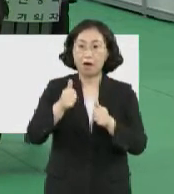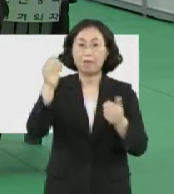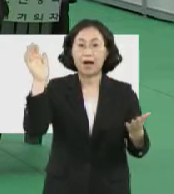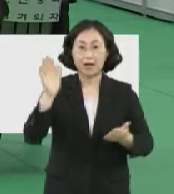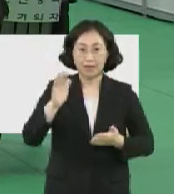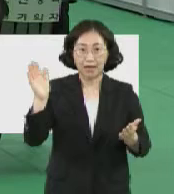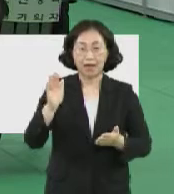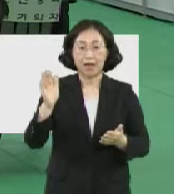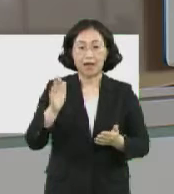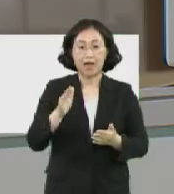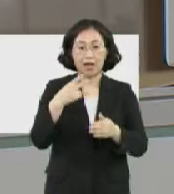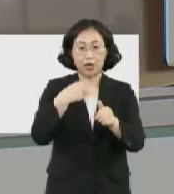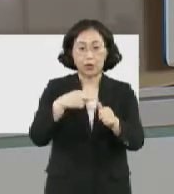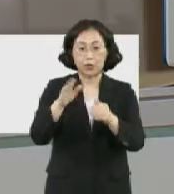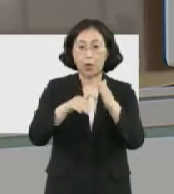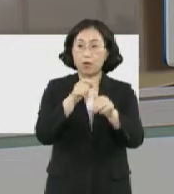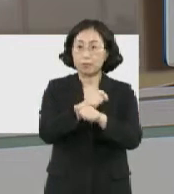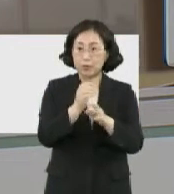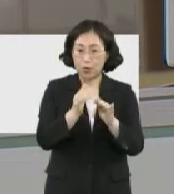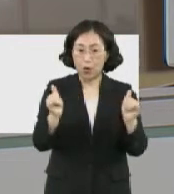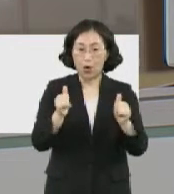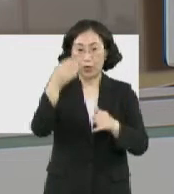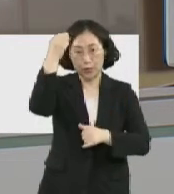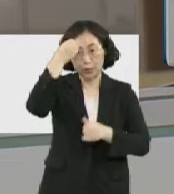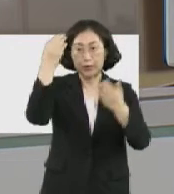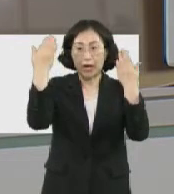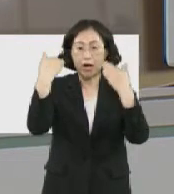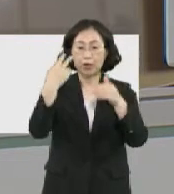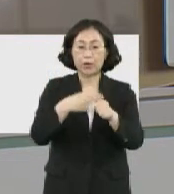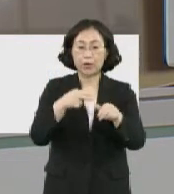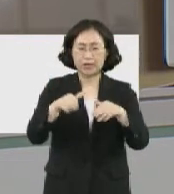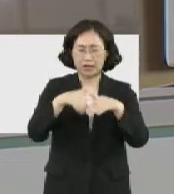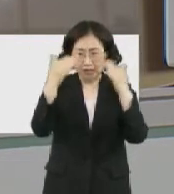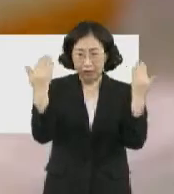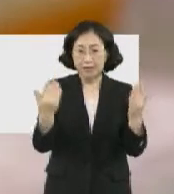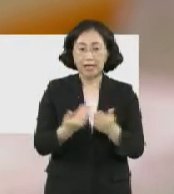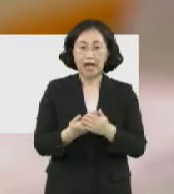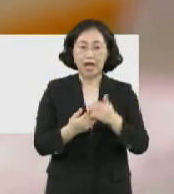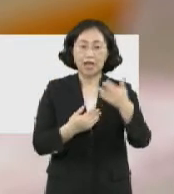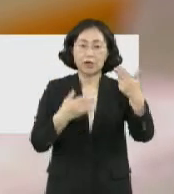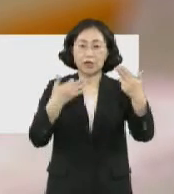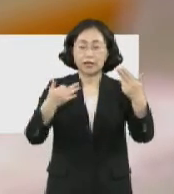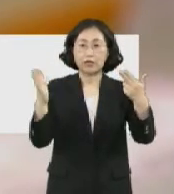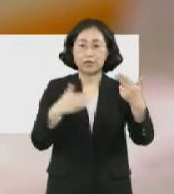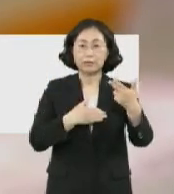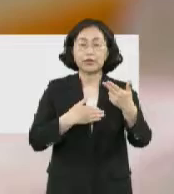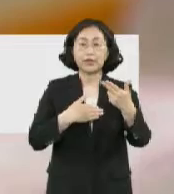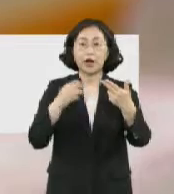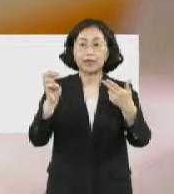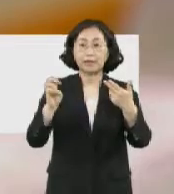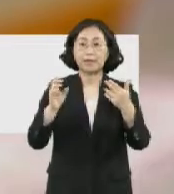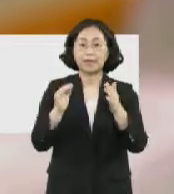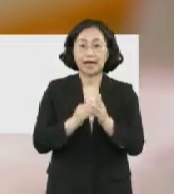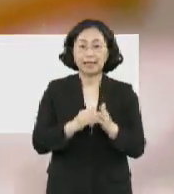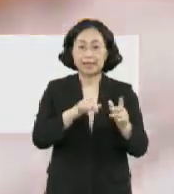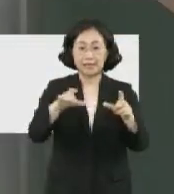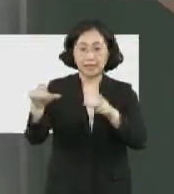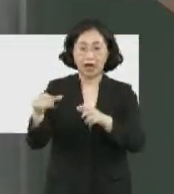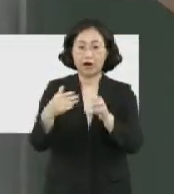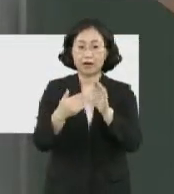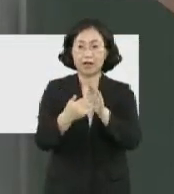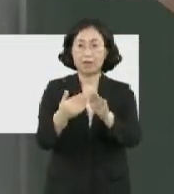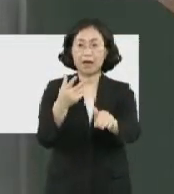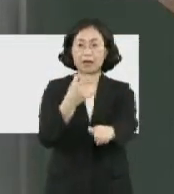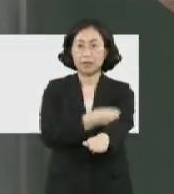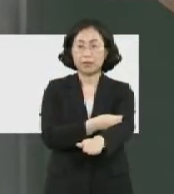수험생과 교육 공무직 을 포함한 고등 학교 교직원 전원이 19일부터 30일까지 지역별 예방접종